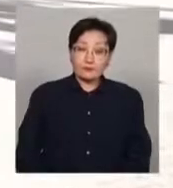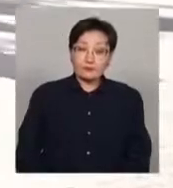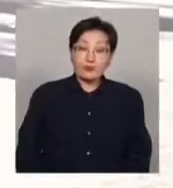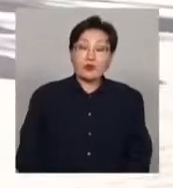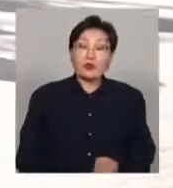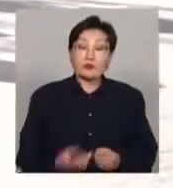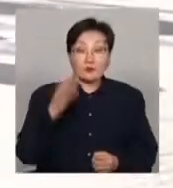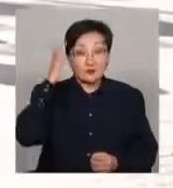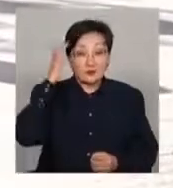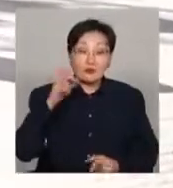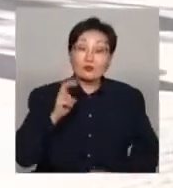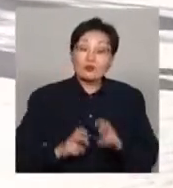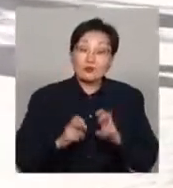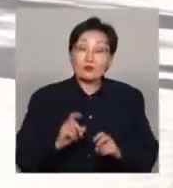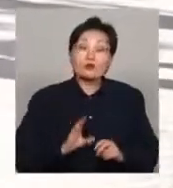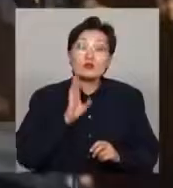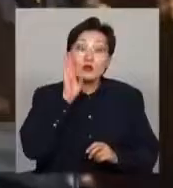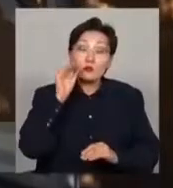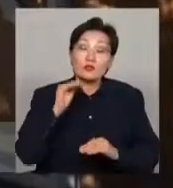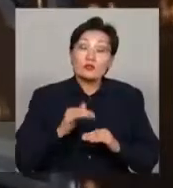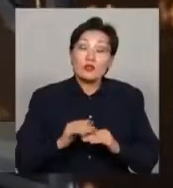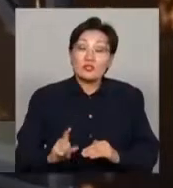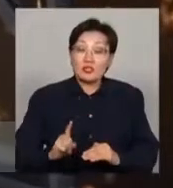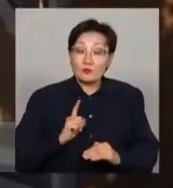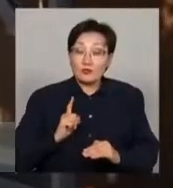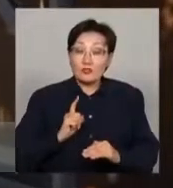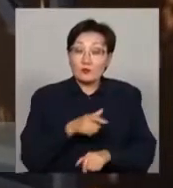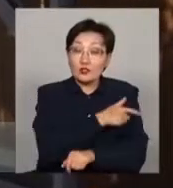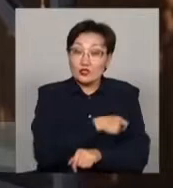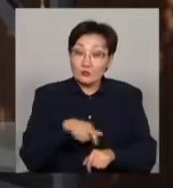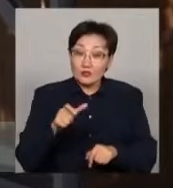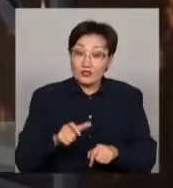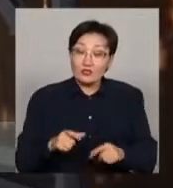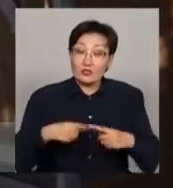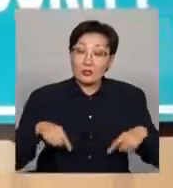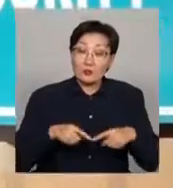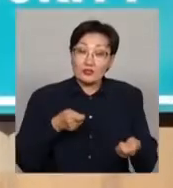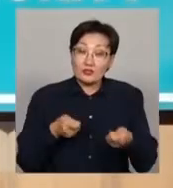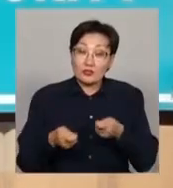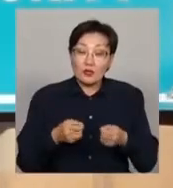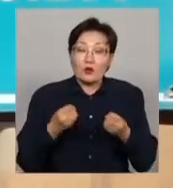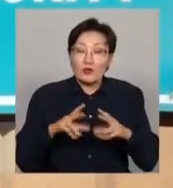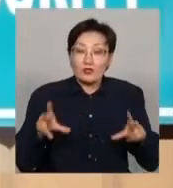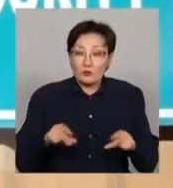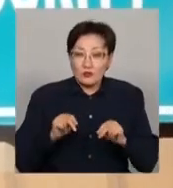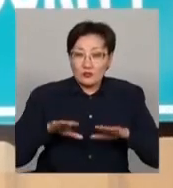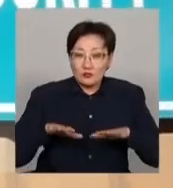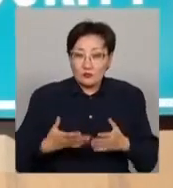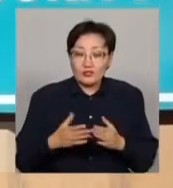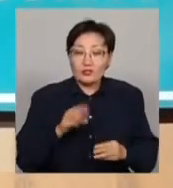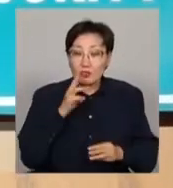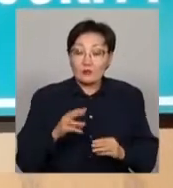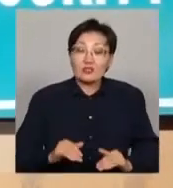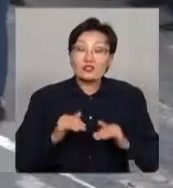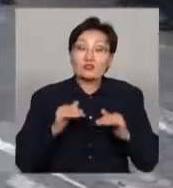Мұнай шығаратын бірнеше зауытты күндіз-түні қауіптен сақтап қарауылдайтын Атыраудағы күзетшілер компания басшыларының құрғақ уәдесіне тойған. Айлықты